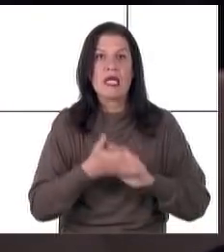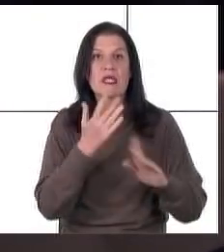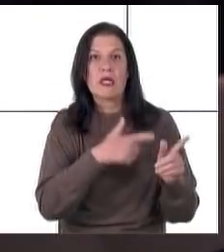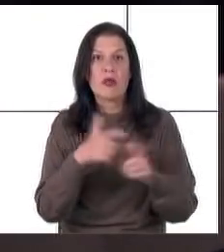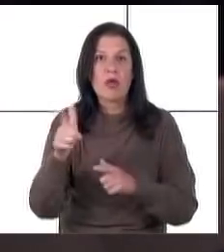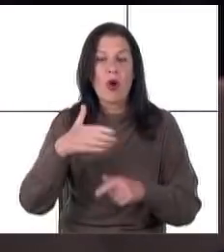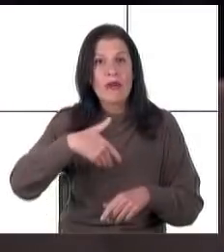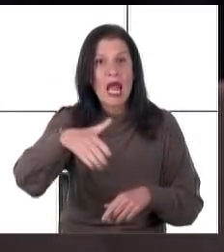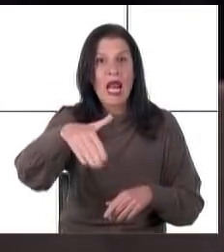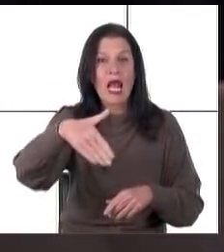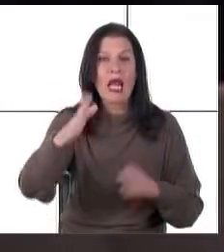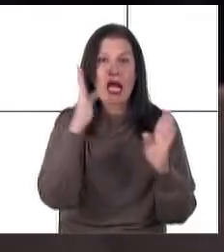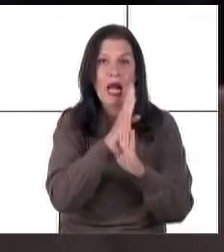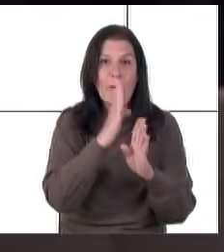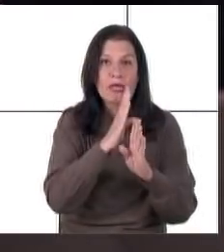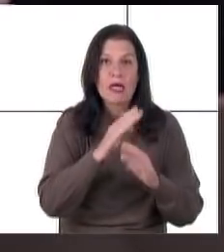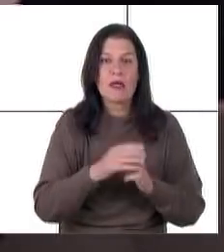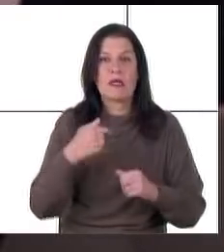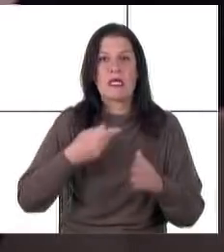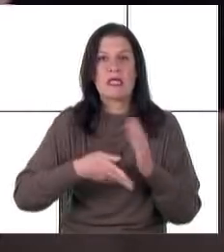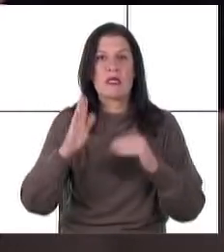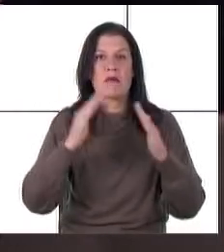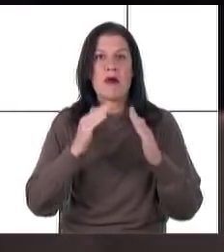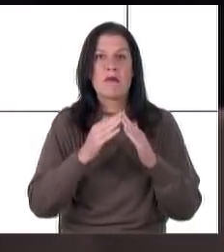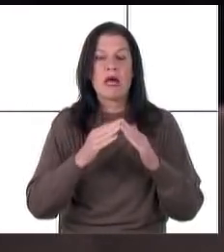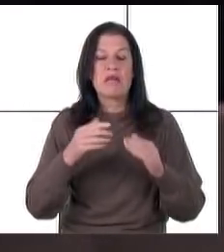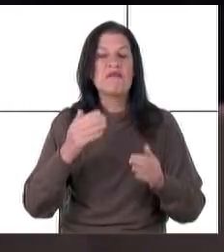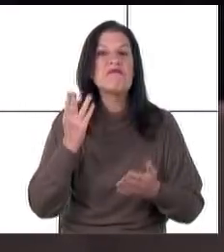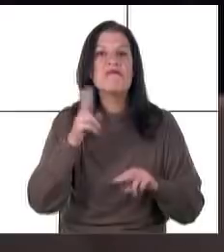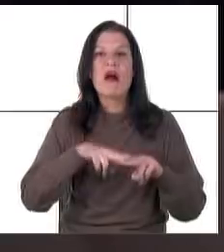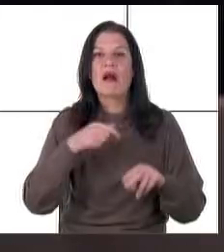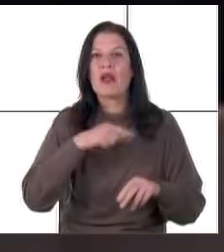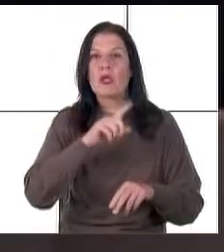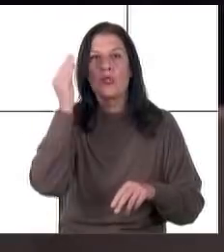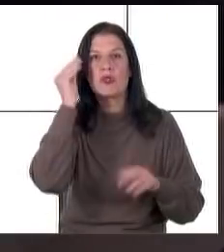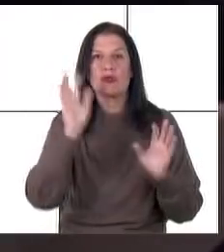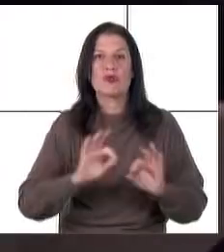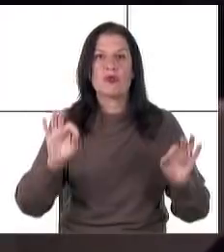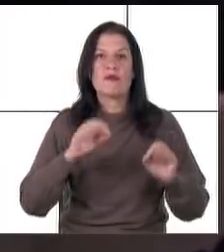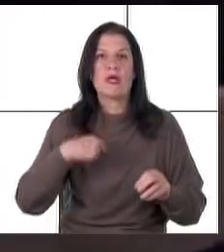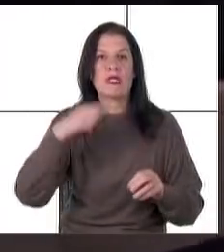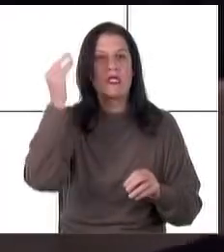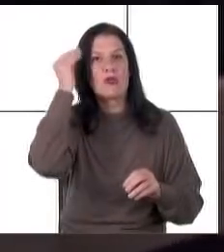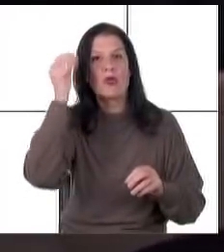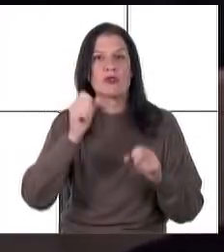פדוול. יא וישלה סדומה, ודלשה יא נה פומניו. פומניו טולקה תו שאתה יקריאו גלזה, נמיה פדאית.